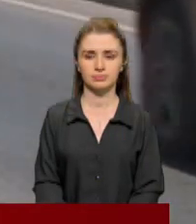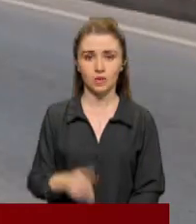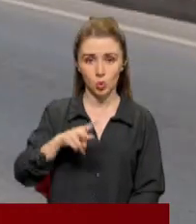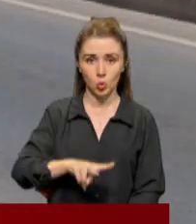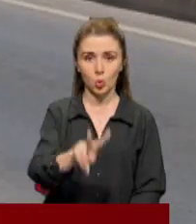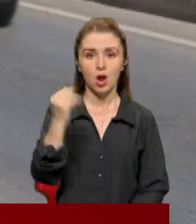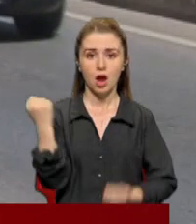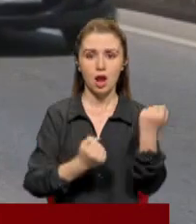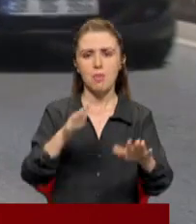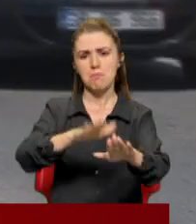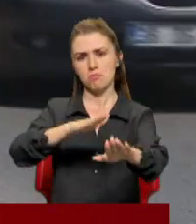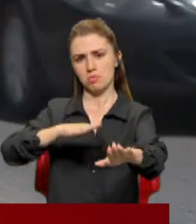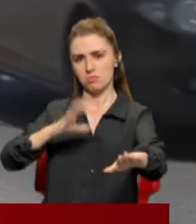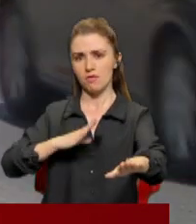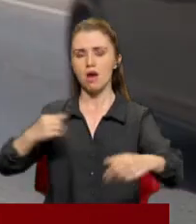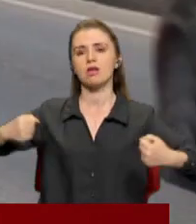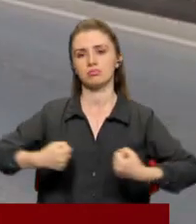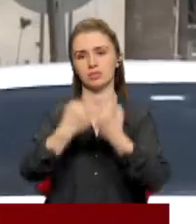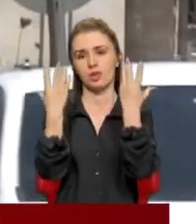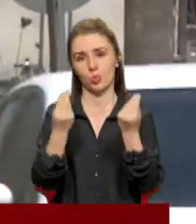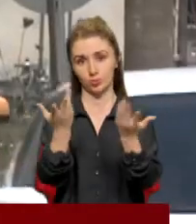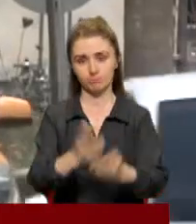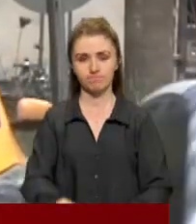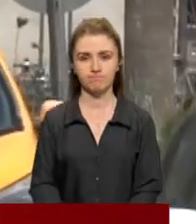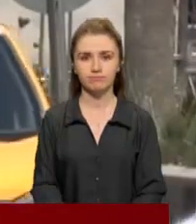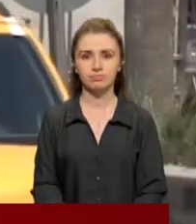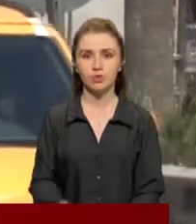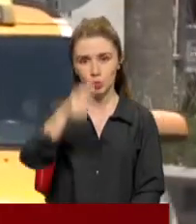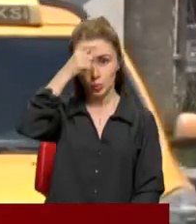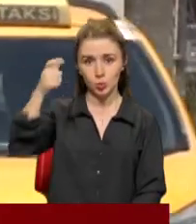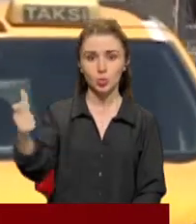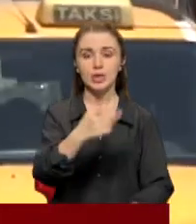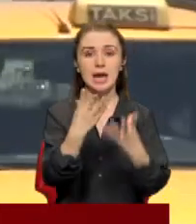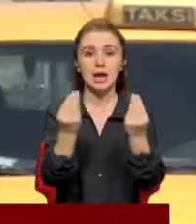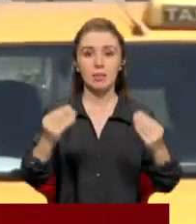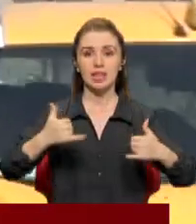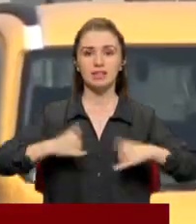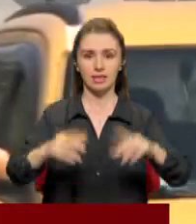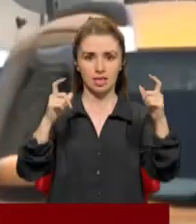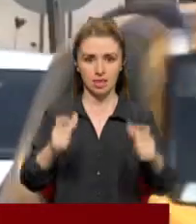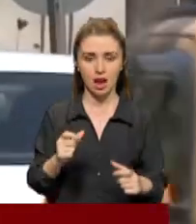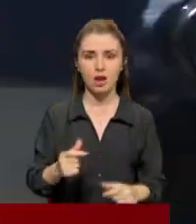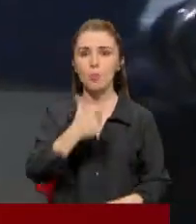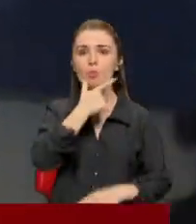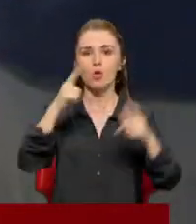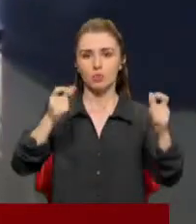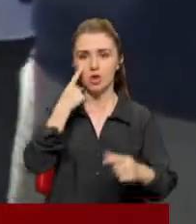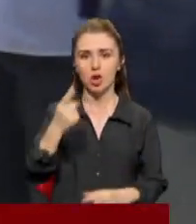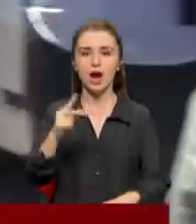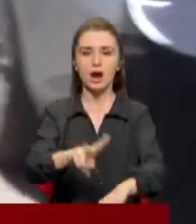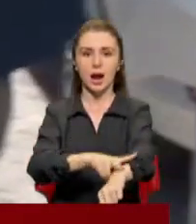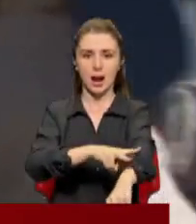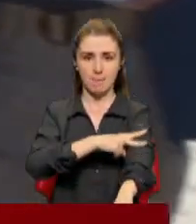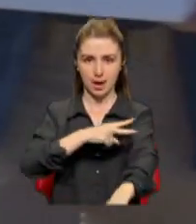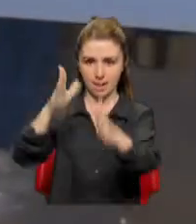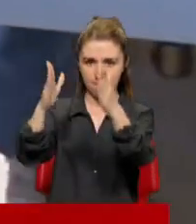Yollarda araç yoğunluğu oluşunca kazalar da kaçınılmaz oldu. Türkiye'nin en kalabalık tatil bölgelerinden Bodrum'da Kaymakam